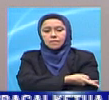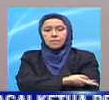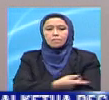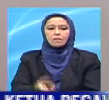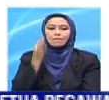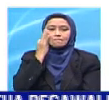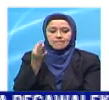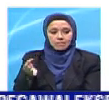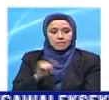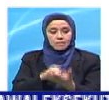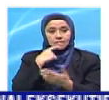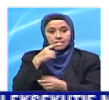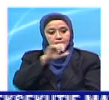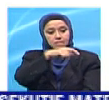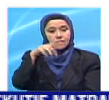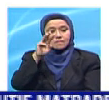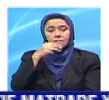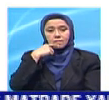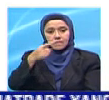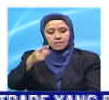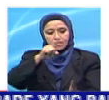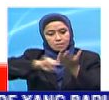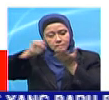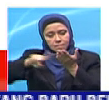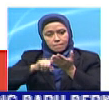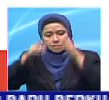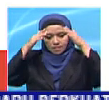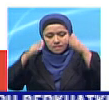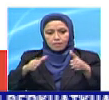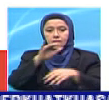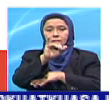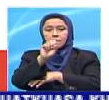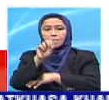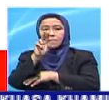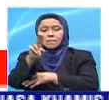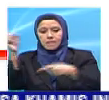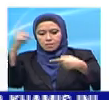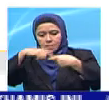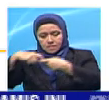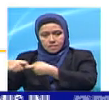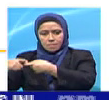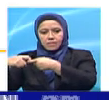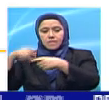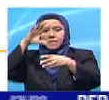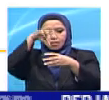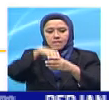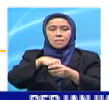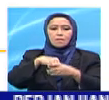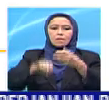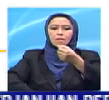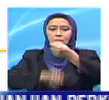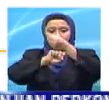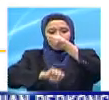sprm menjelaskan siasatan hanya tertumpu kepada isu yang membabitkan libatan beliau dalam penajaan bola sepak